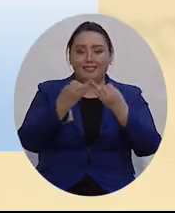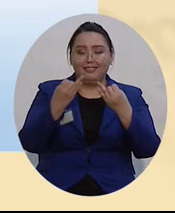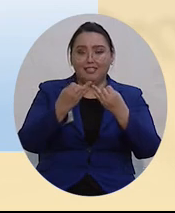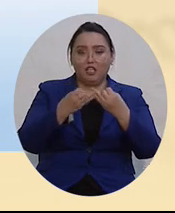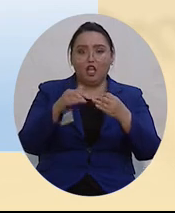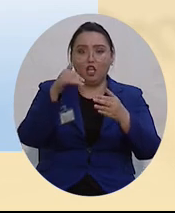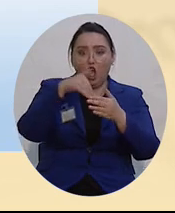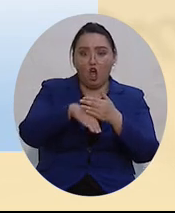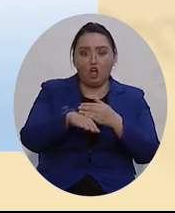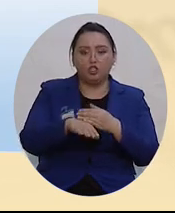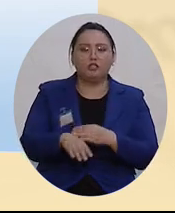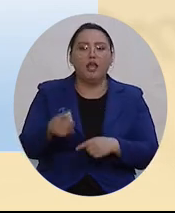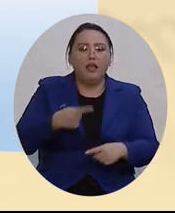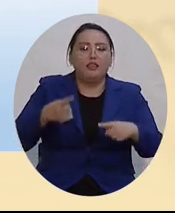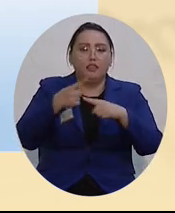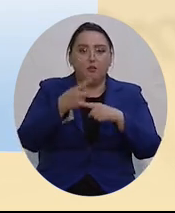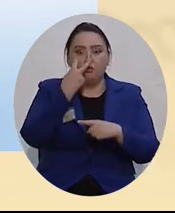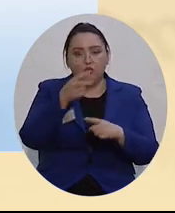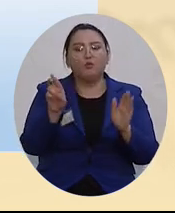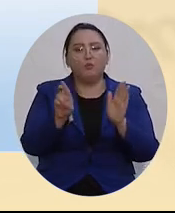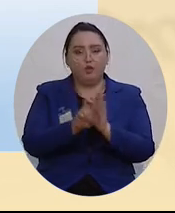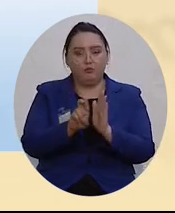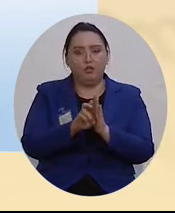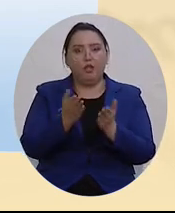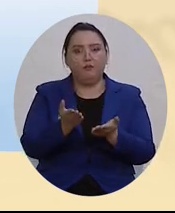орж илүү дэлгэрэнгүйгээр үзэж болно хүмүүдээ.